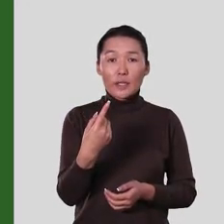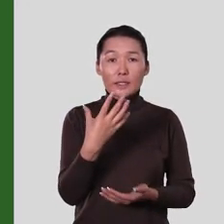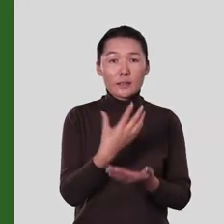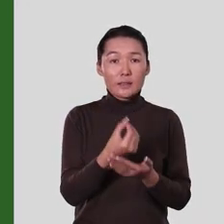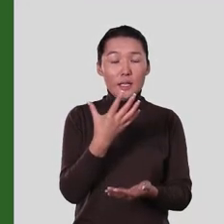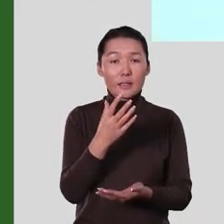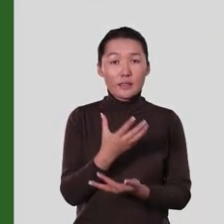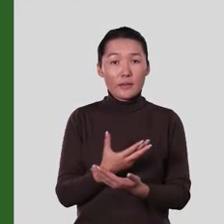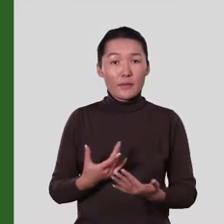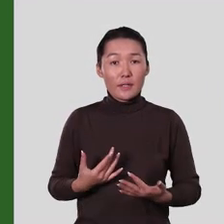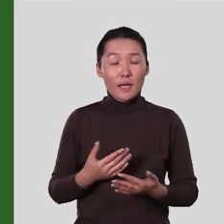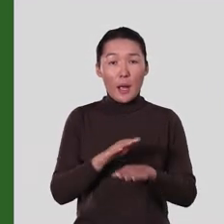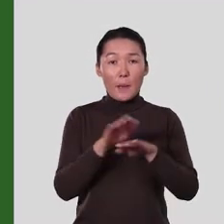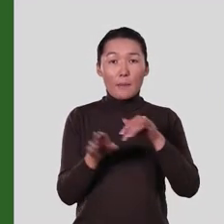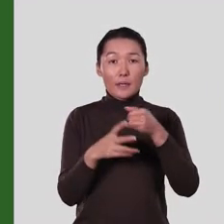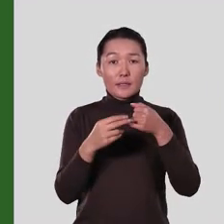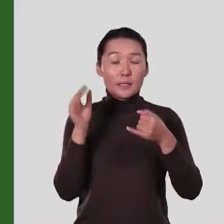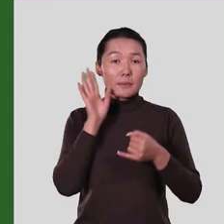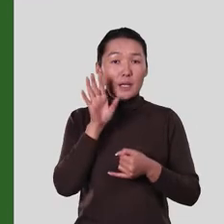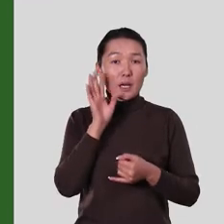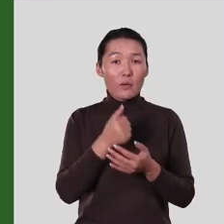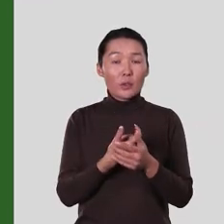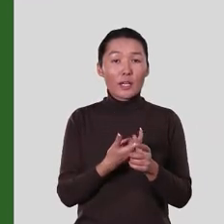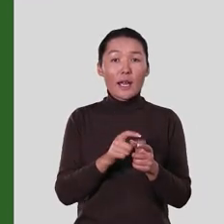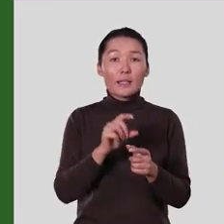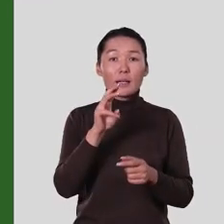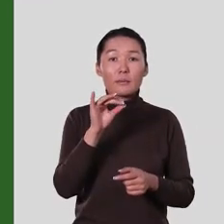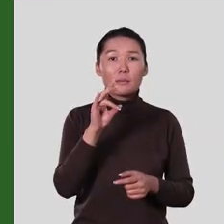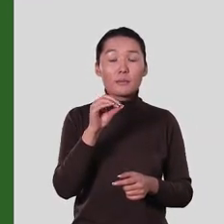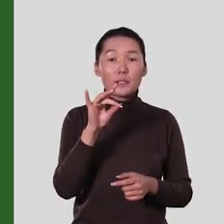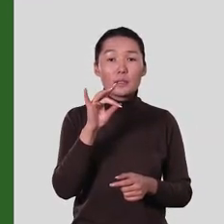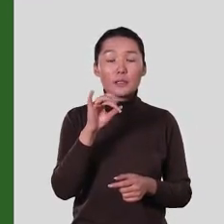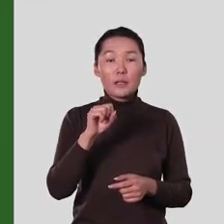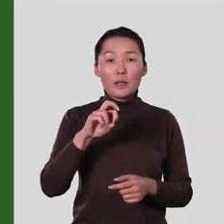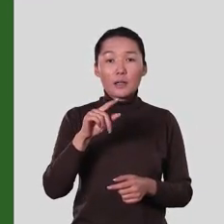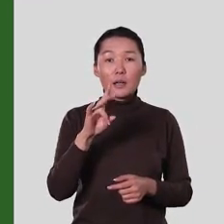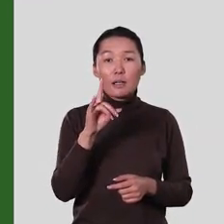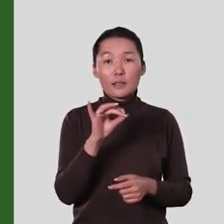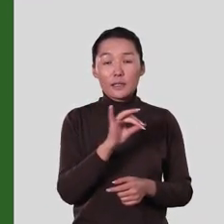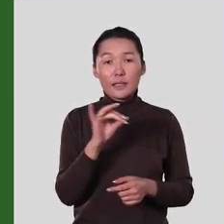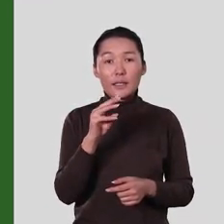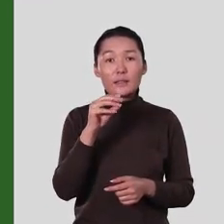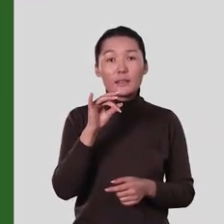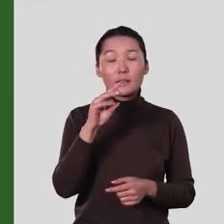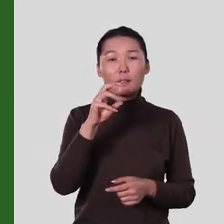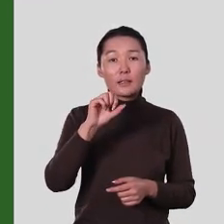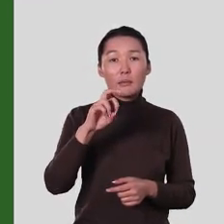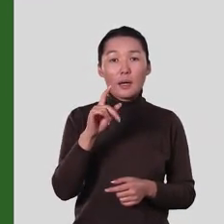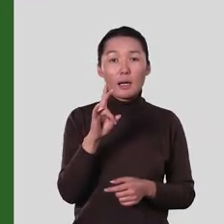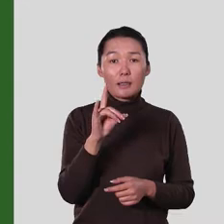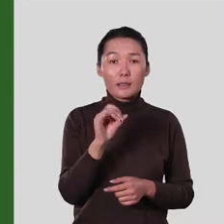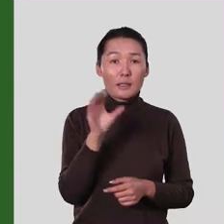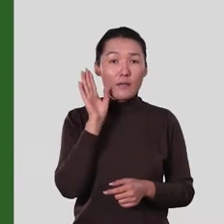вид подземных вод – это минеральные и термальные воды. На